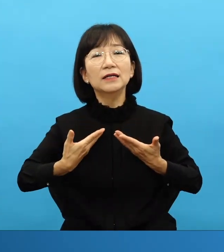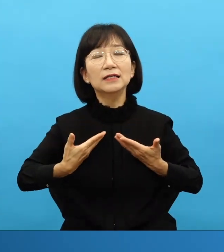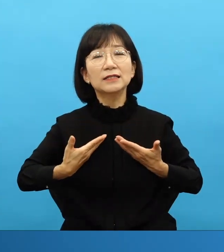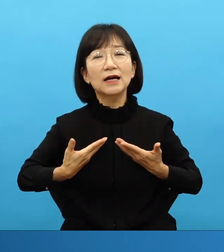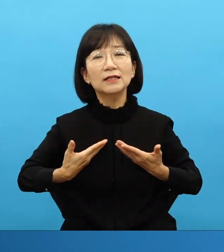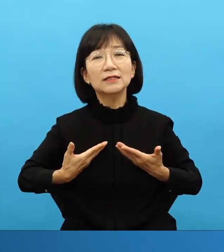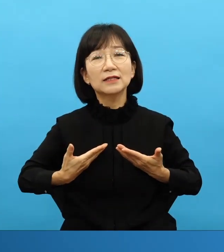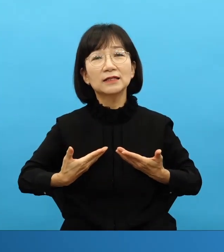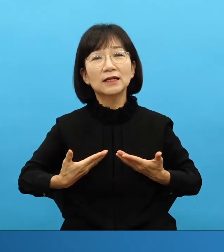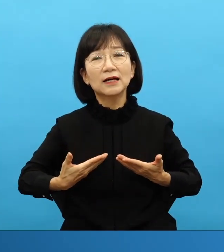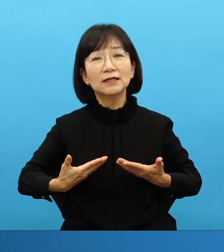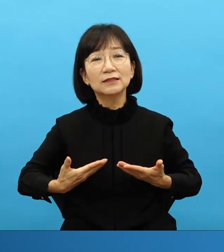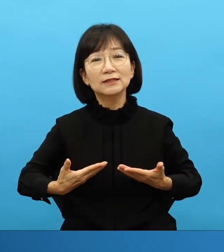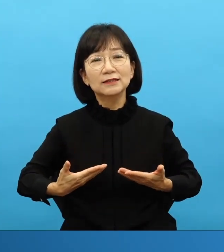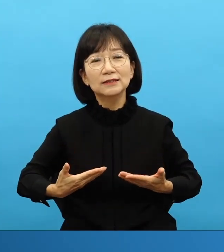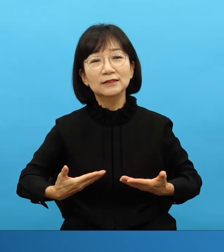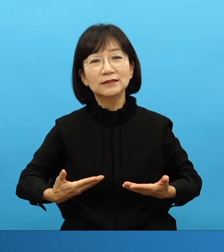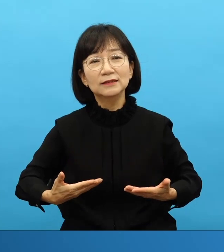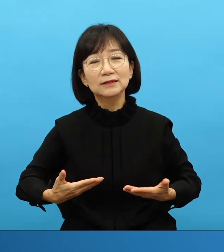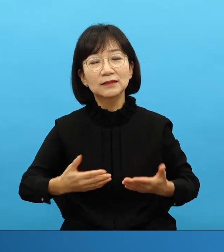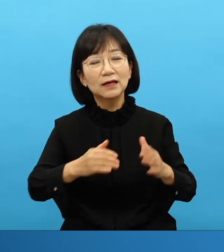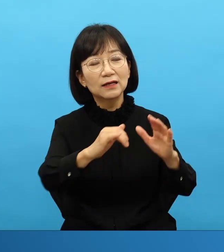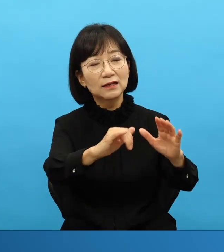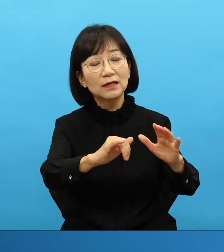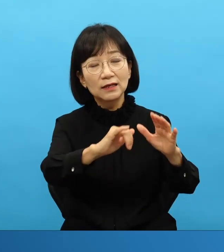평안이 찬란하니